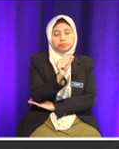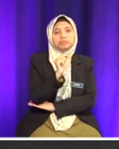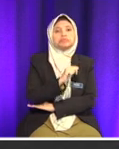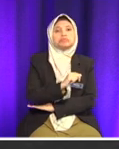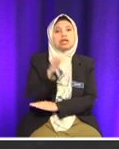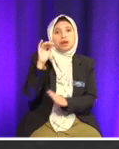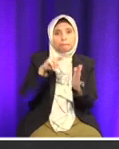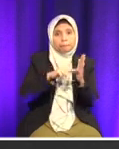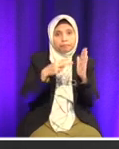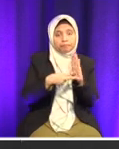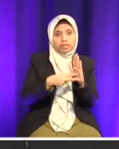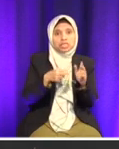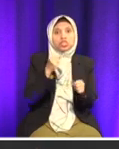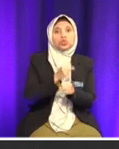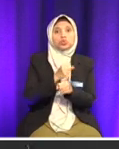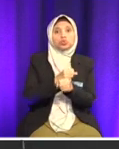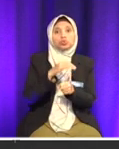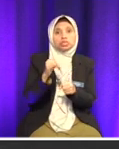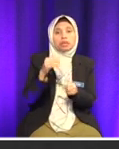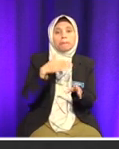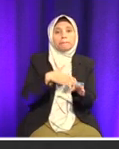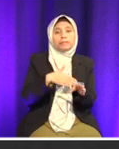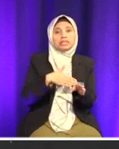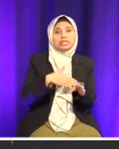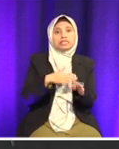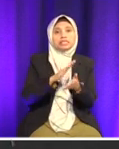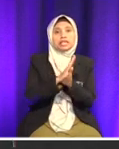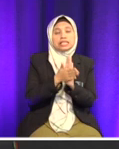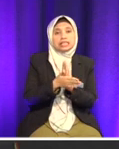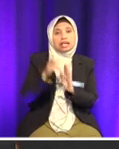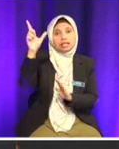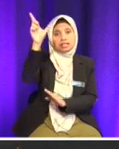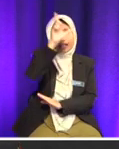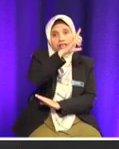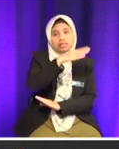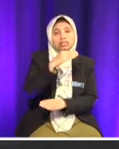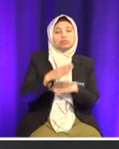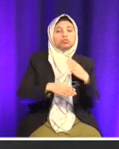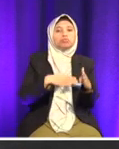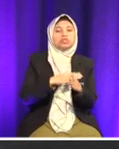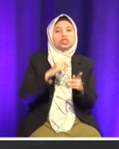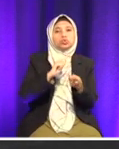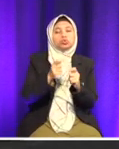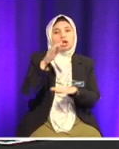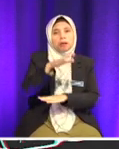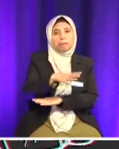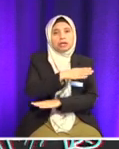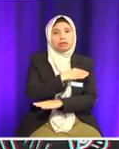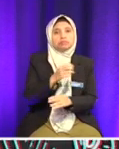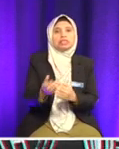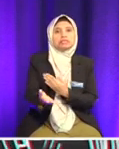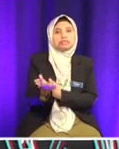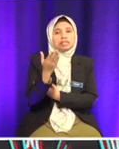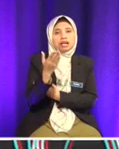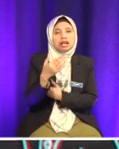yang bermaksud sesungguhnya pada kejadian langit dan bumi dan pada malam dan siang ada tanda-tanda